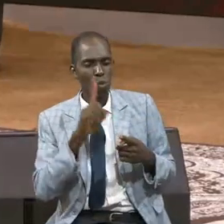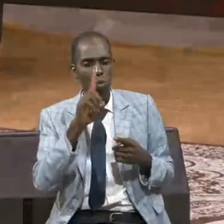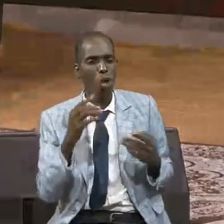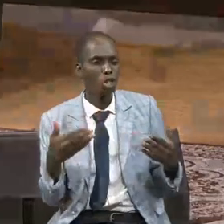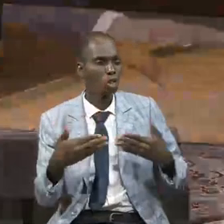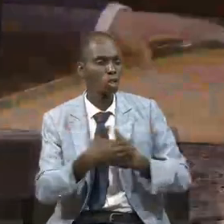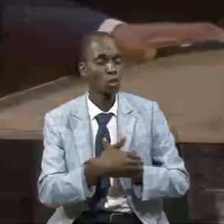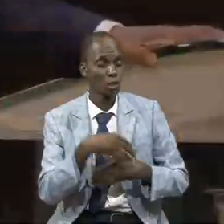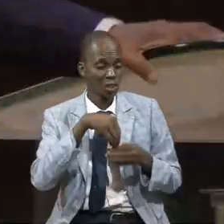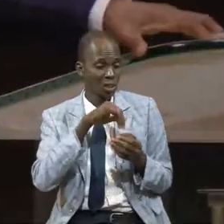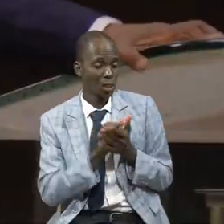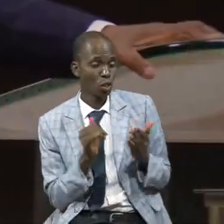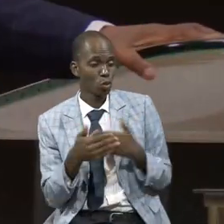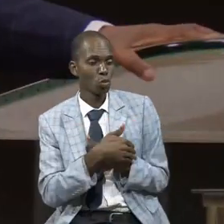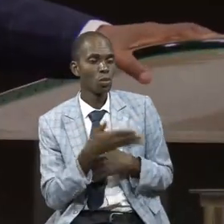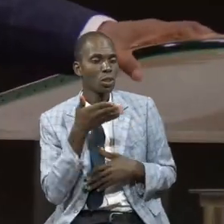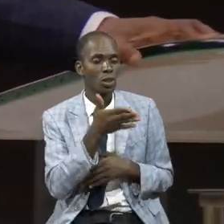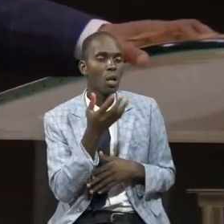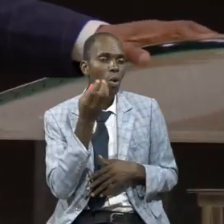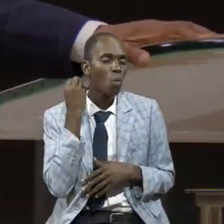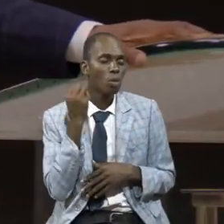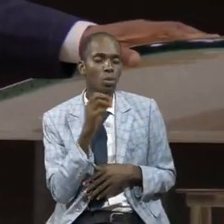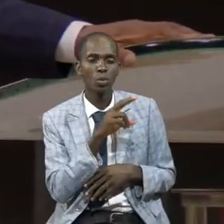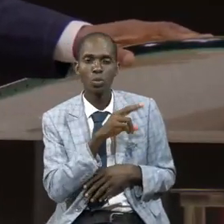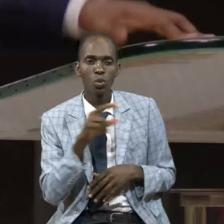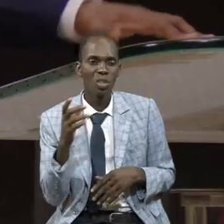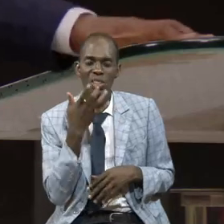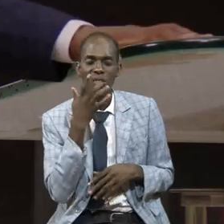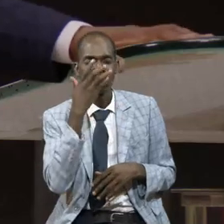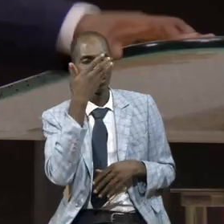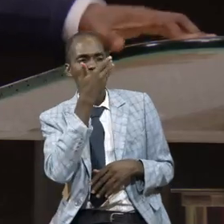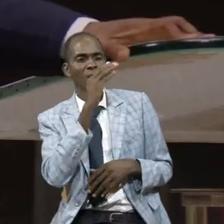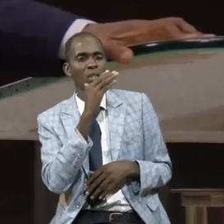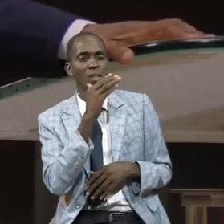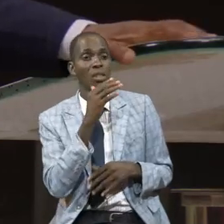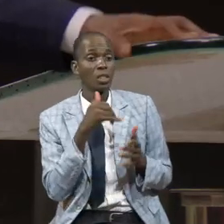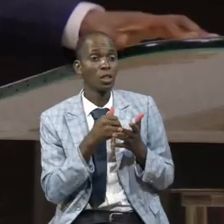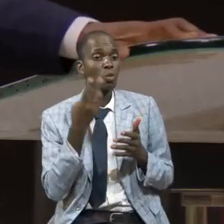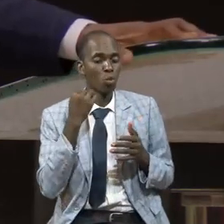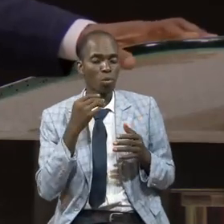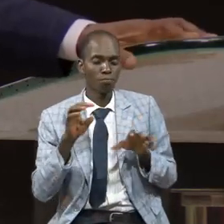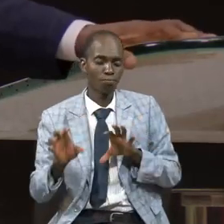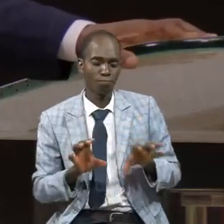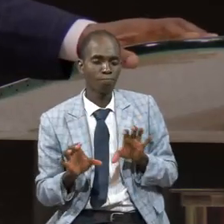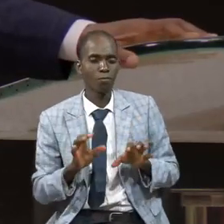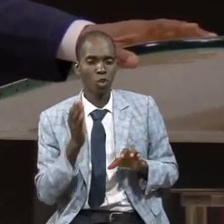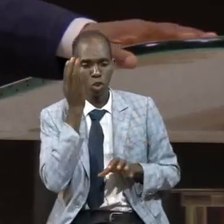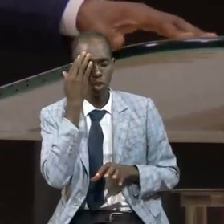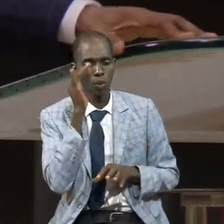Et il n'avait pas de miroir dans sa cellule. Délibérément, c'est fait. Il était